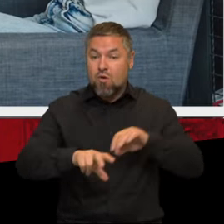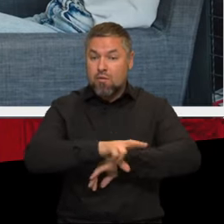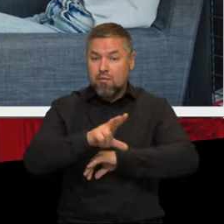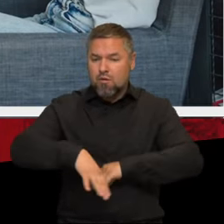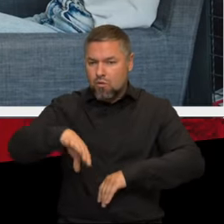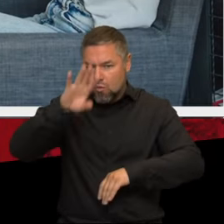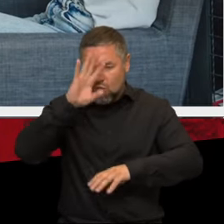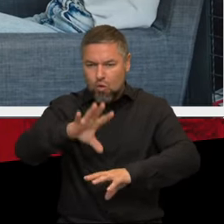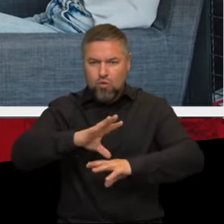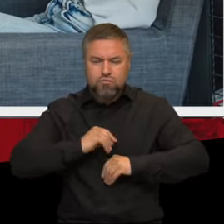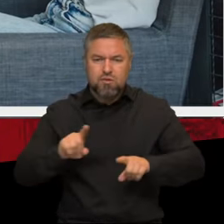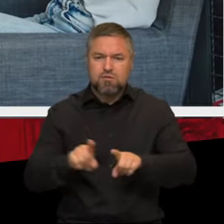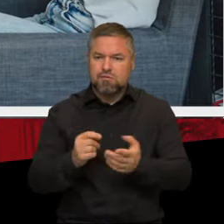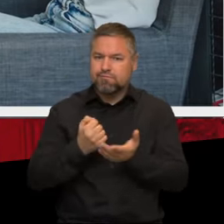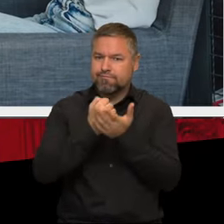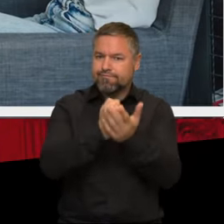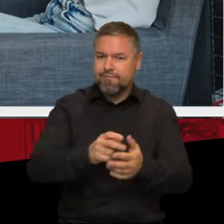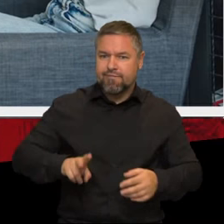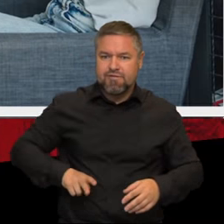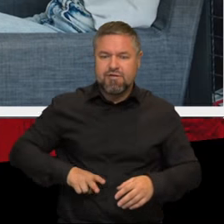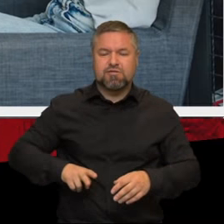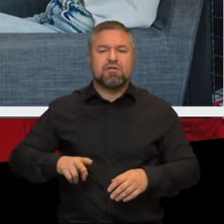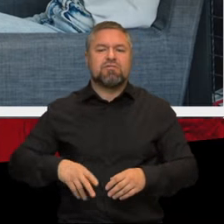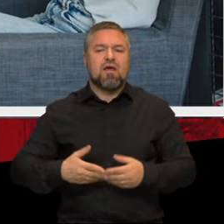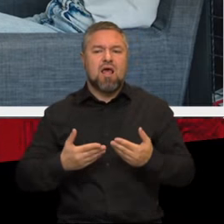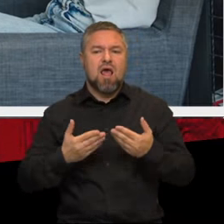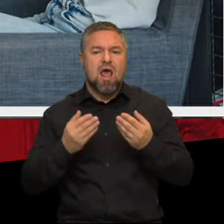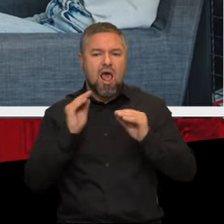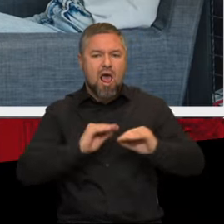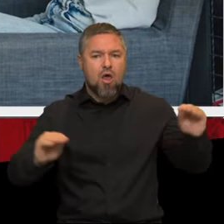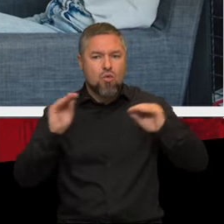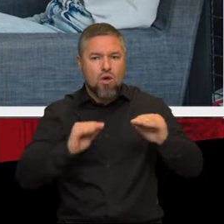Politechnika Łódzka otrzymała także grant z Ministerstwa Edukacji i Nauki